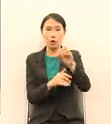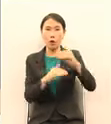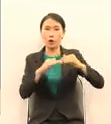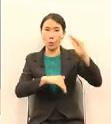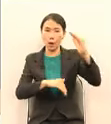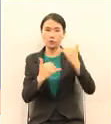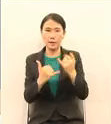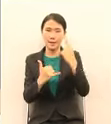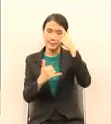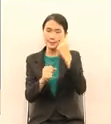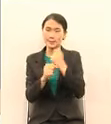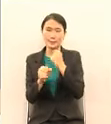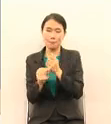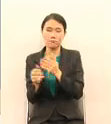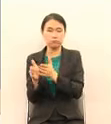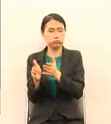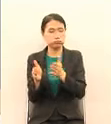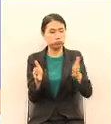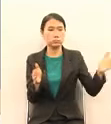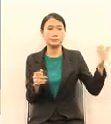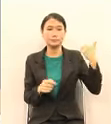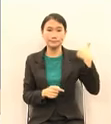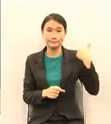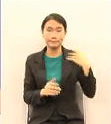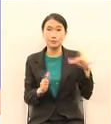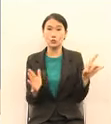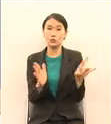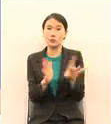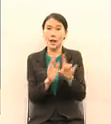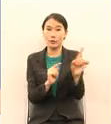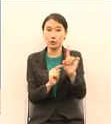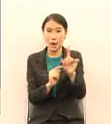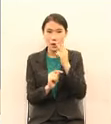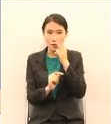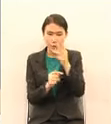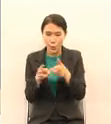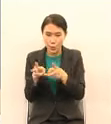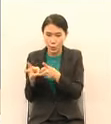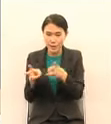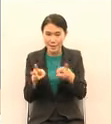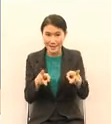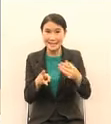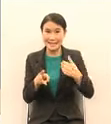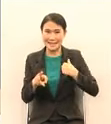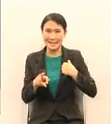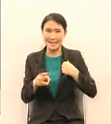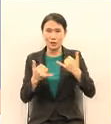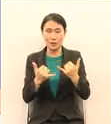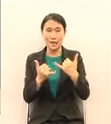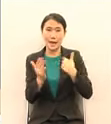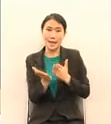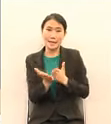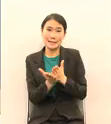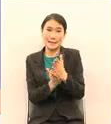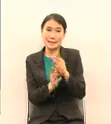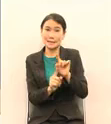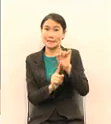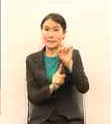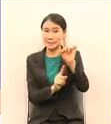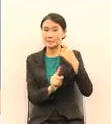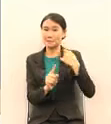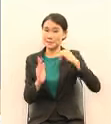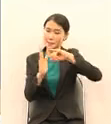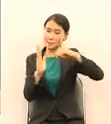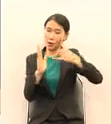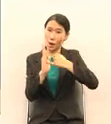มีการดำเนินการมาโดยตลอดนะครับสุดท้ายเรื่องของการตรวจแลบนะครับณปัจจุบันในเขตสุขภาพที่1เนี่ยนอกเหนือจ